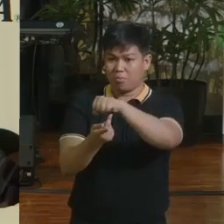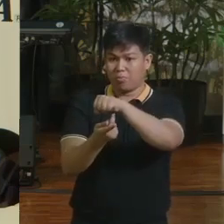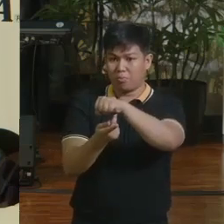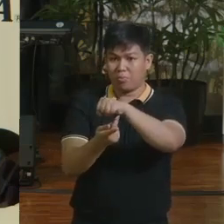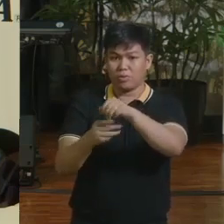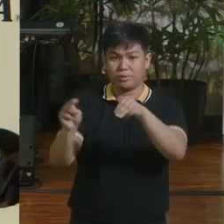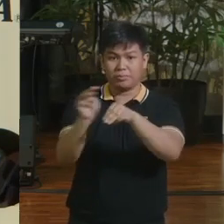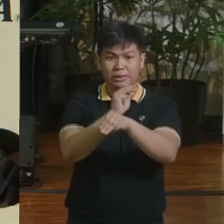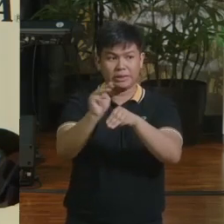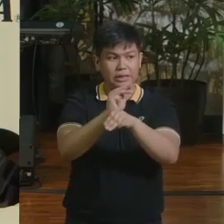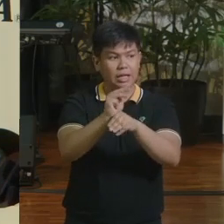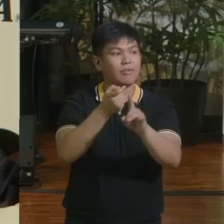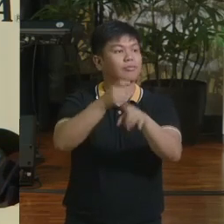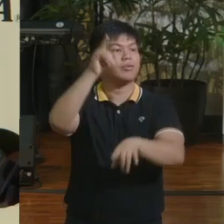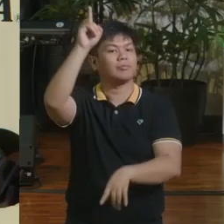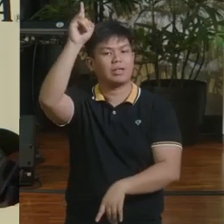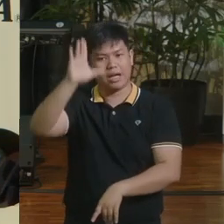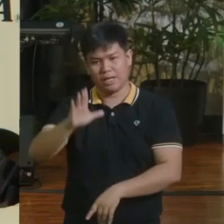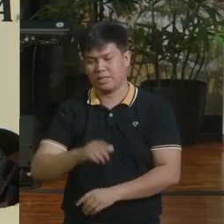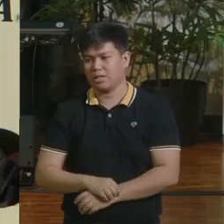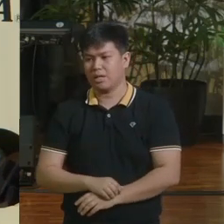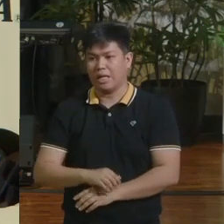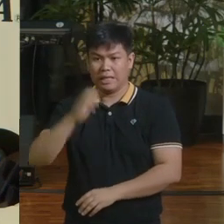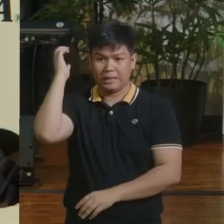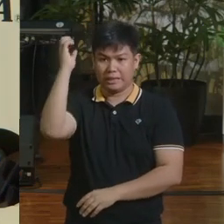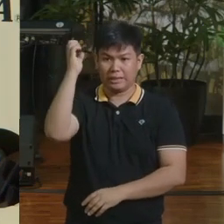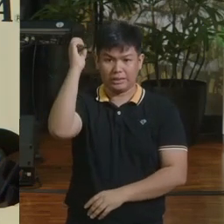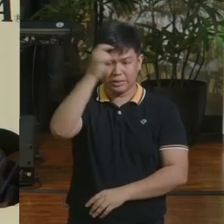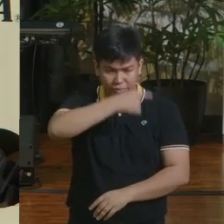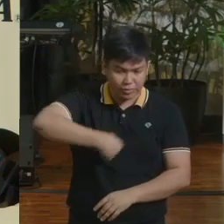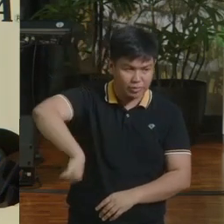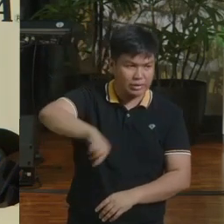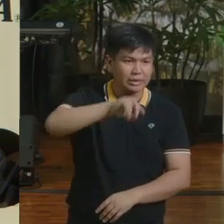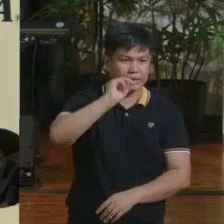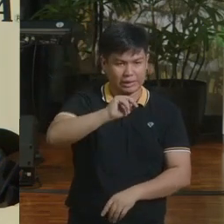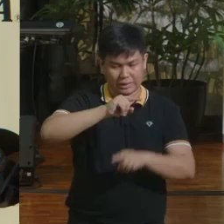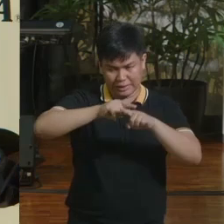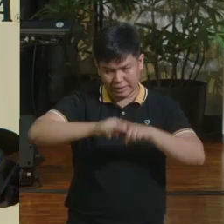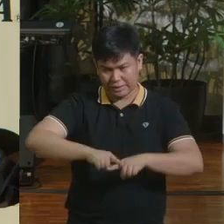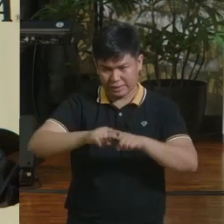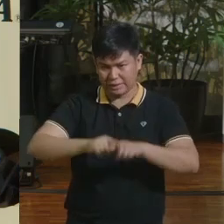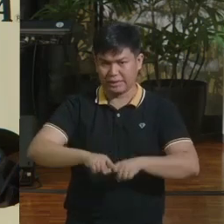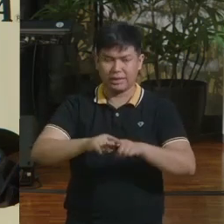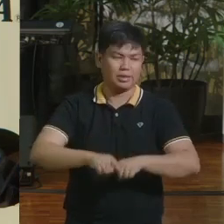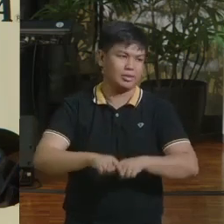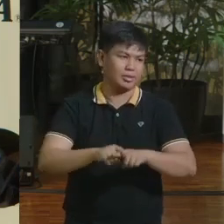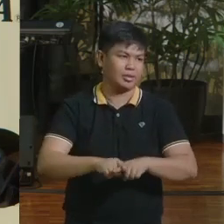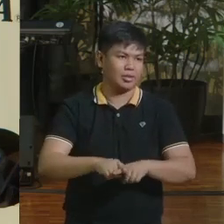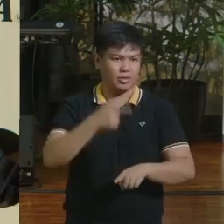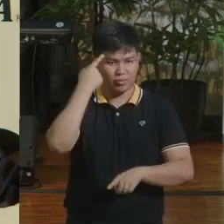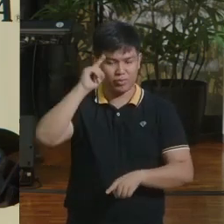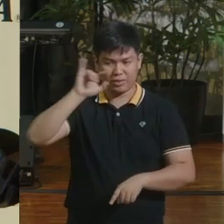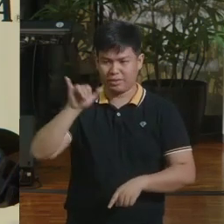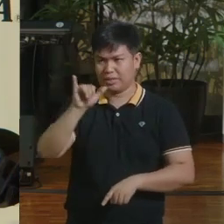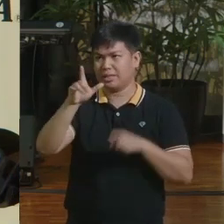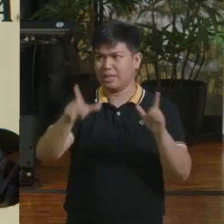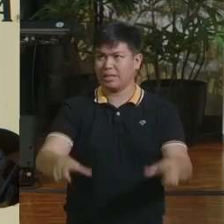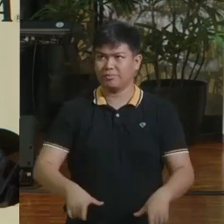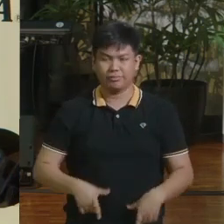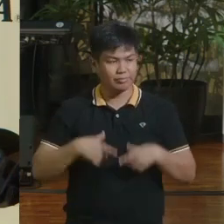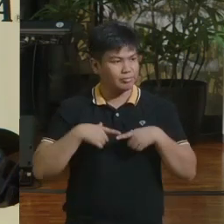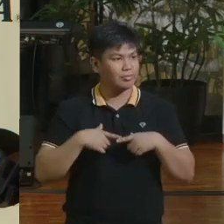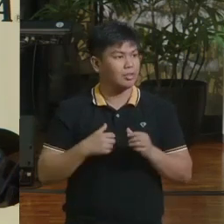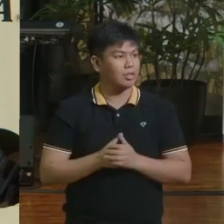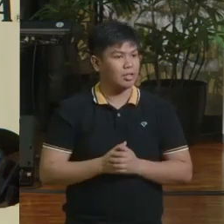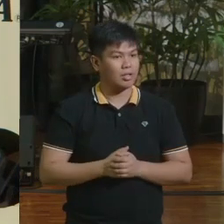umpisa hanggang katapusan at ang ebanghelyong dala niya ay dapat nating panaligan para sa buhay na walang hanggan. Yung po ang